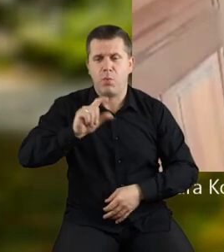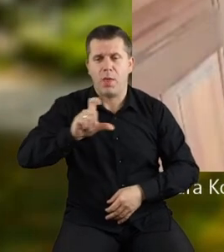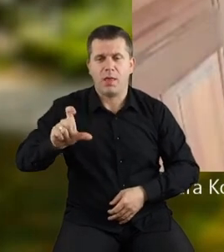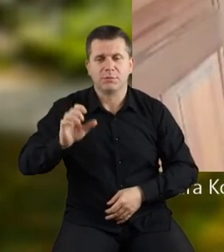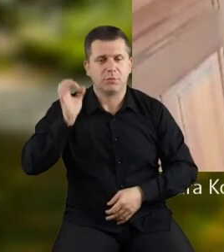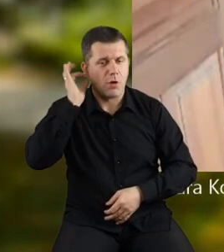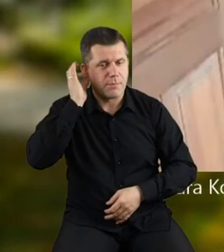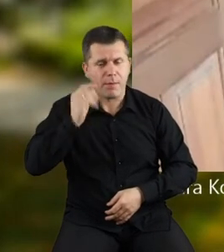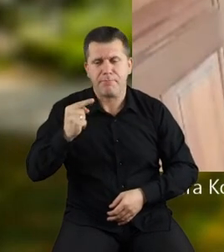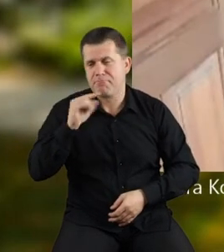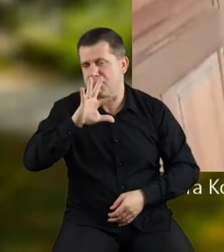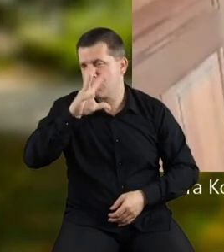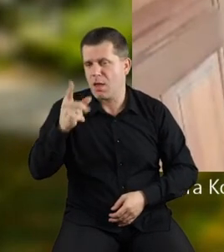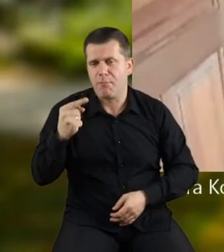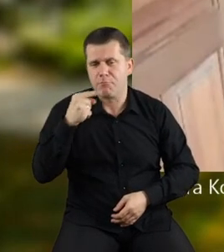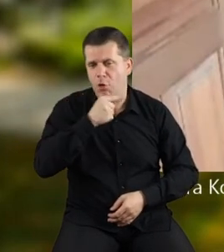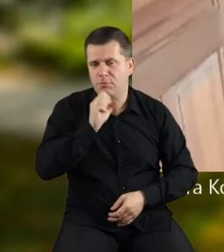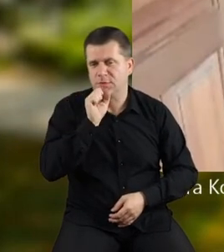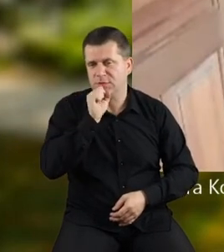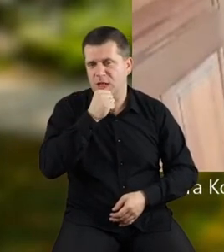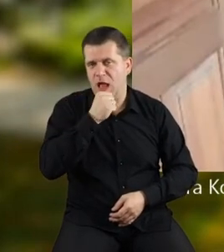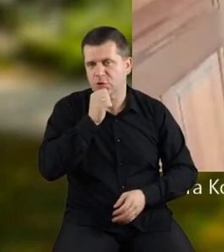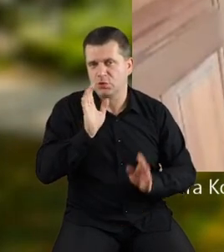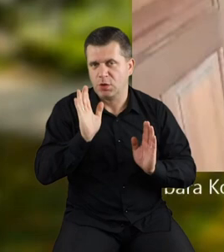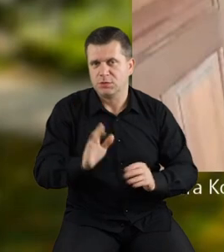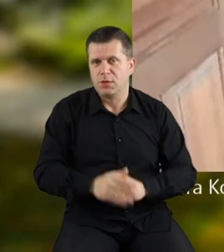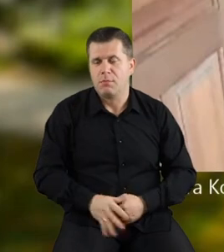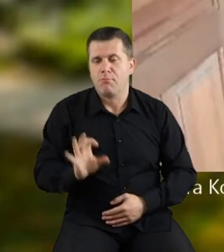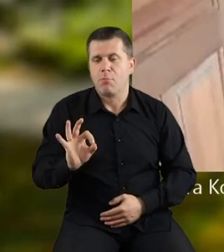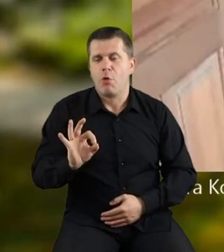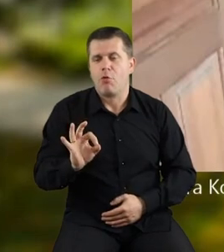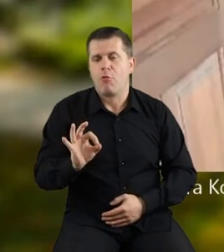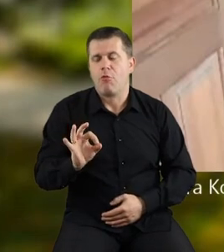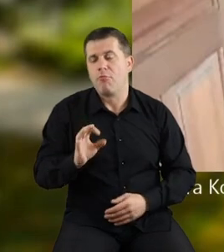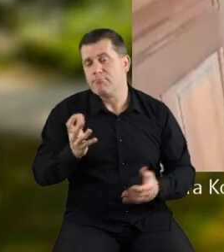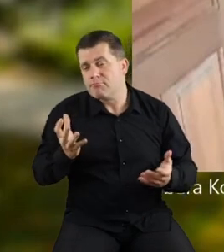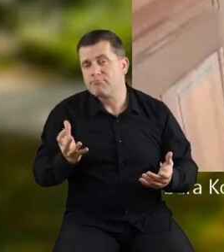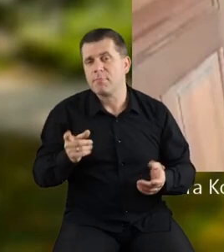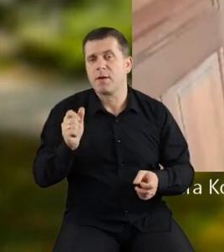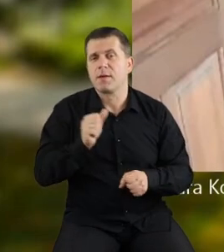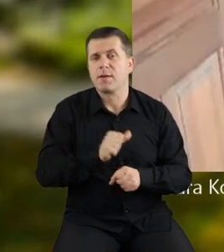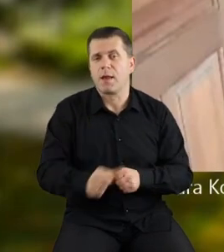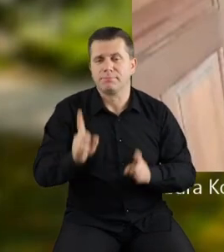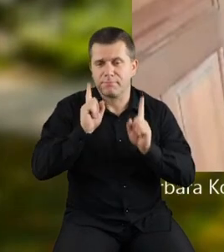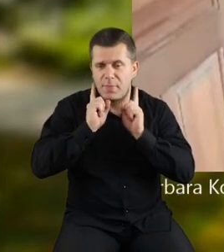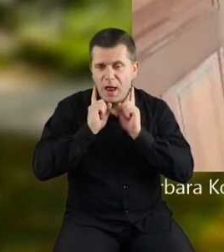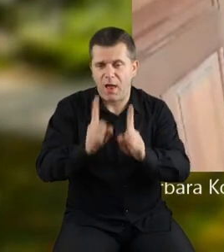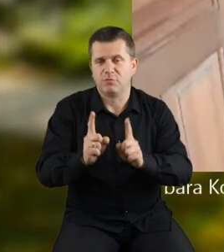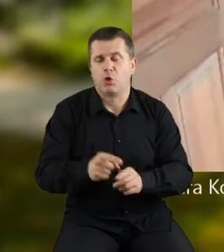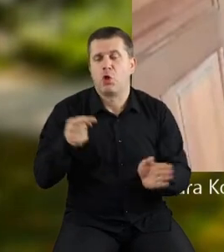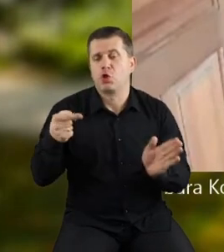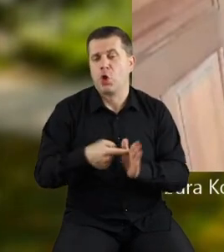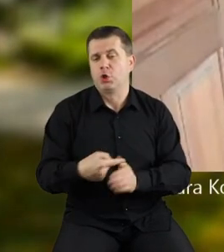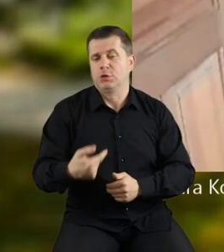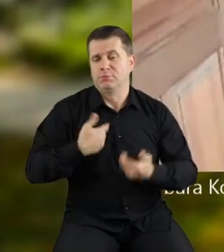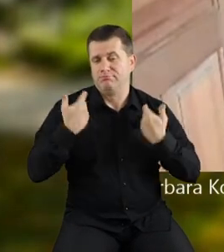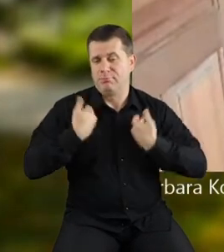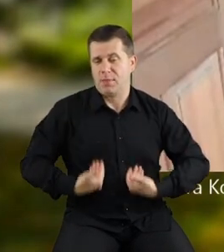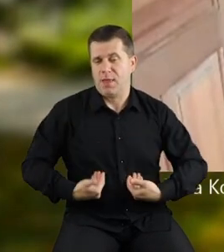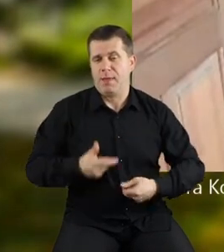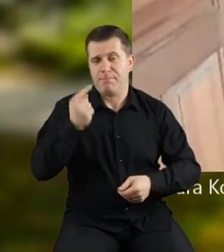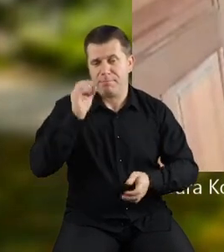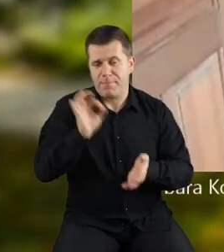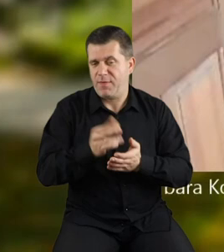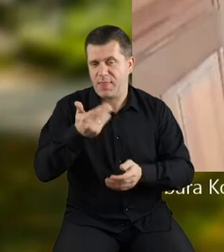płci pięknie potrafią się starzeć. Użyję tego słowa, bo ono jest po prostu zwyczajnie prawdziwe, dotyczy mnie,